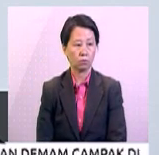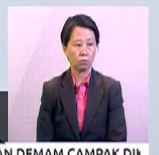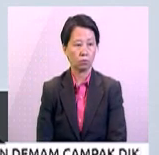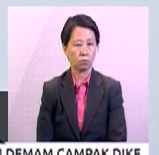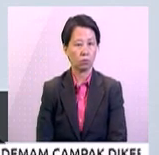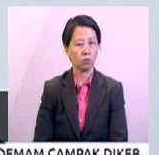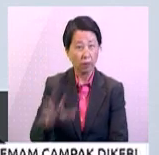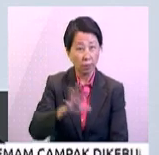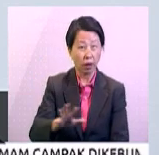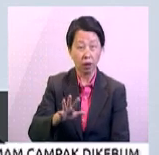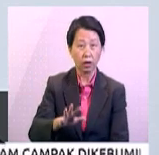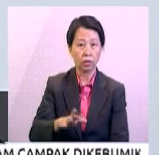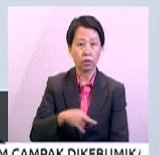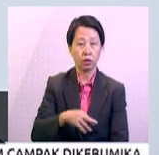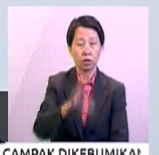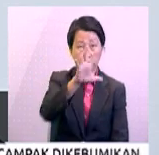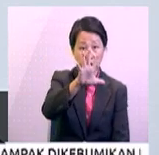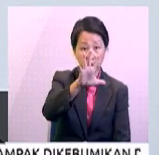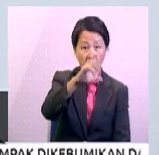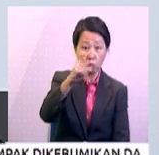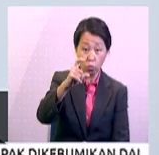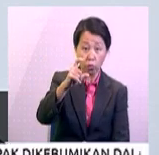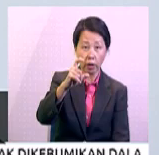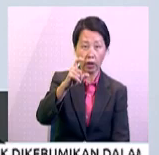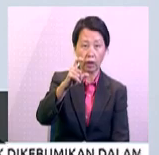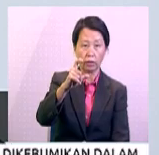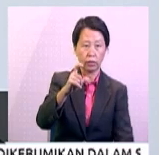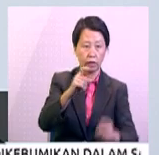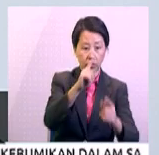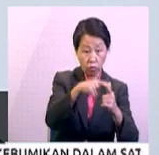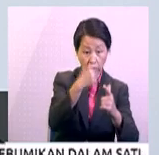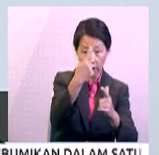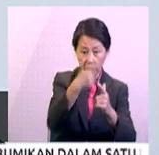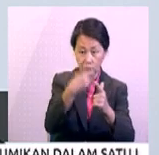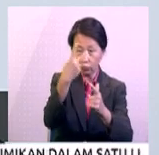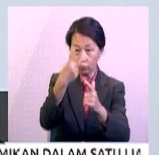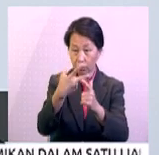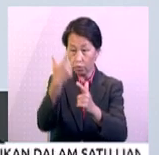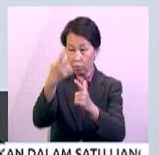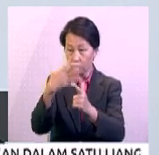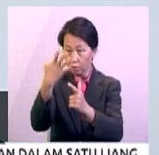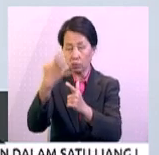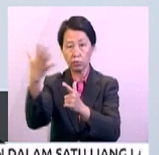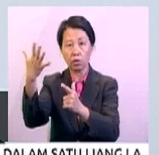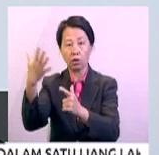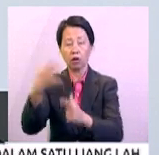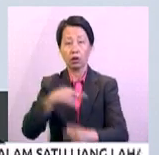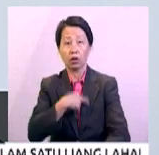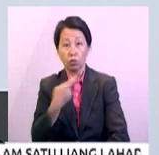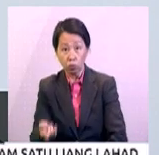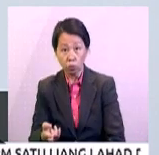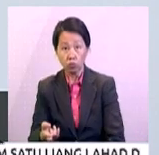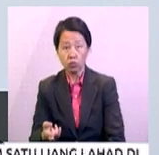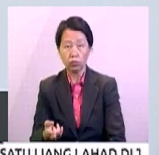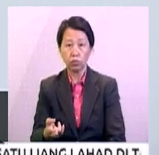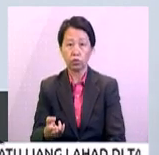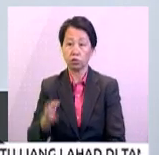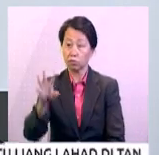Bayangkan kerugian selama 5 bulan tahun ini telah melebihi kerugian selama 12 bulan tahun